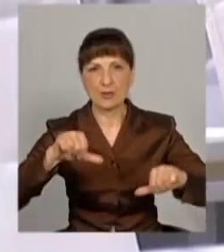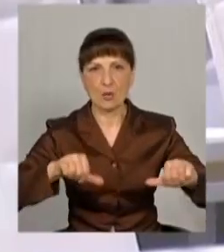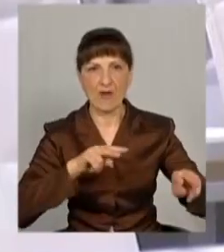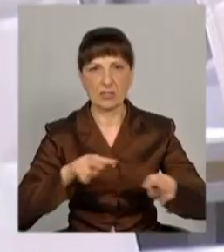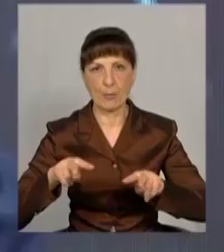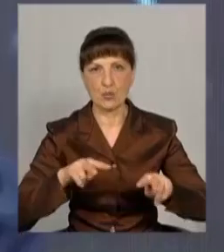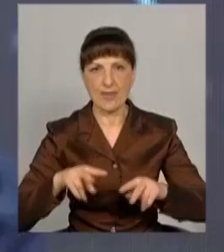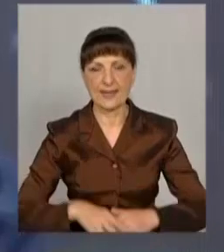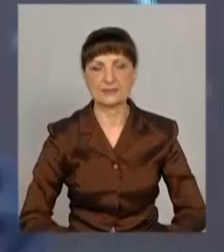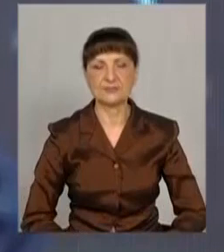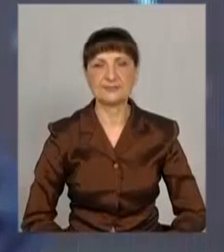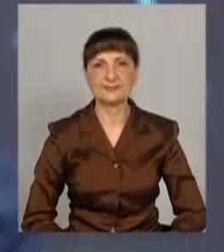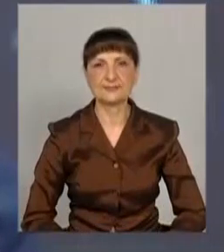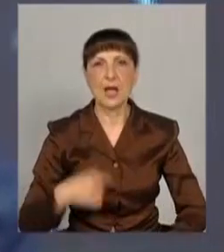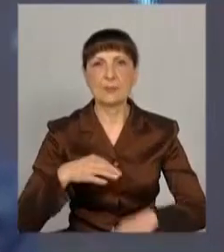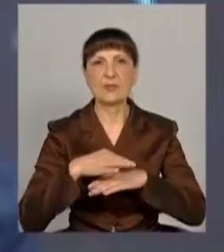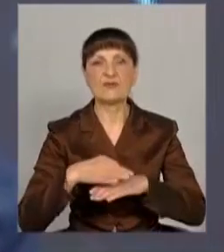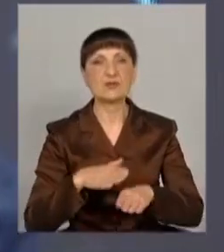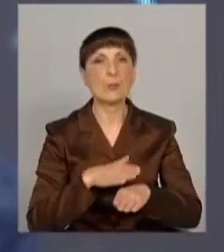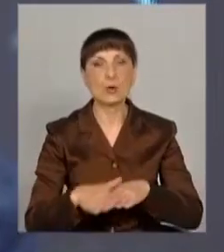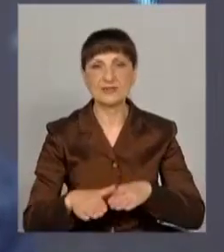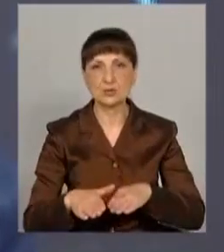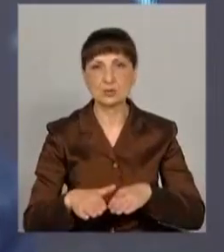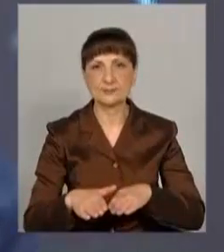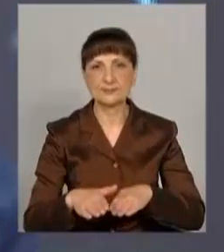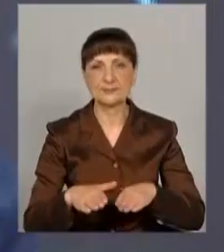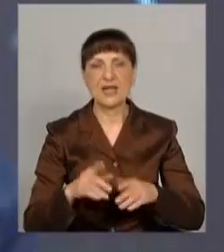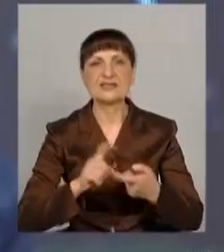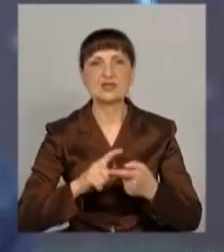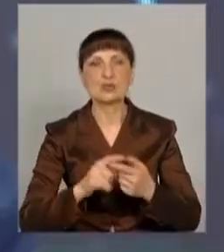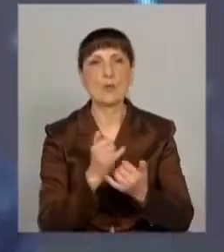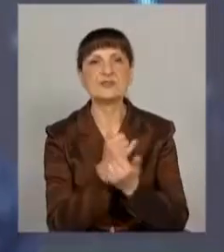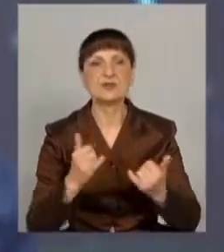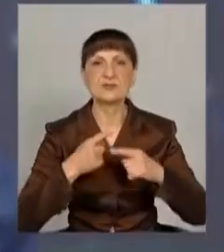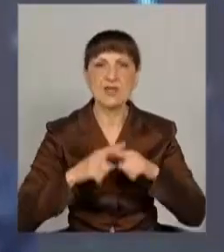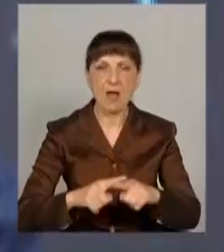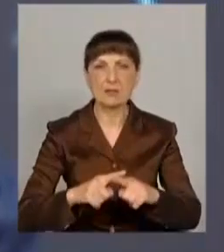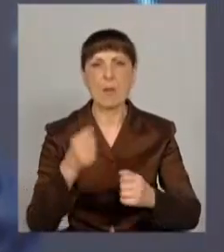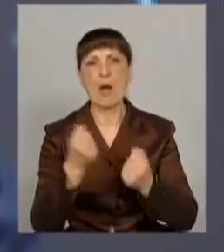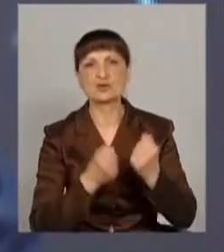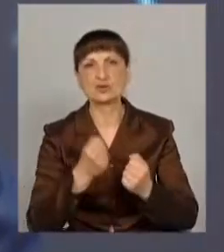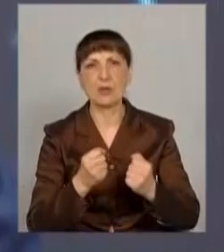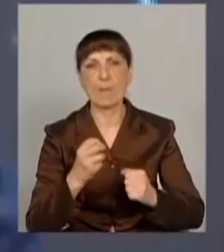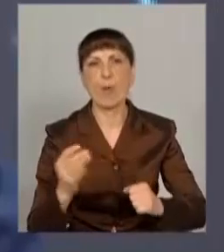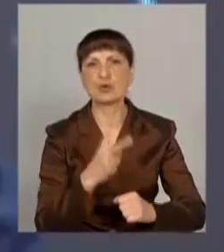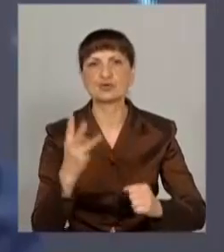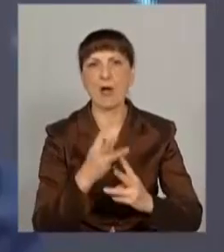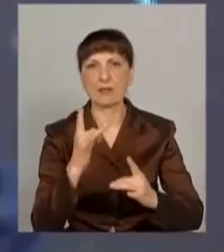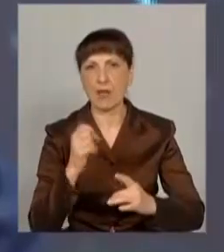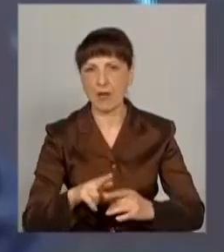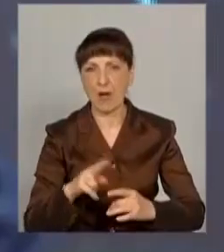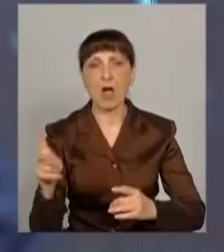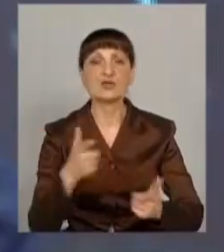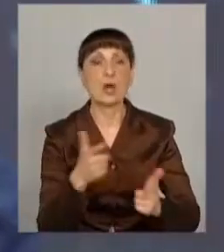наблюдения. Мы проводим полностью инвентаризацию насчет обеспеченности техникой пожарными машинами. Они сейчас готовят бюджетную